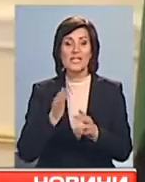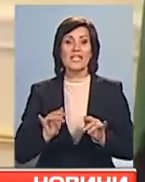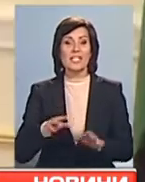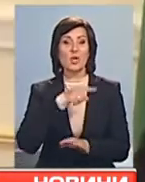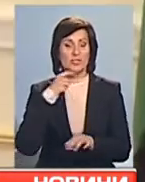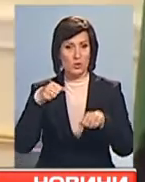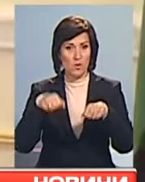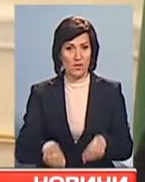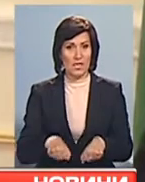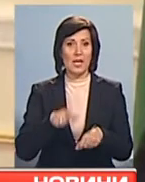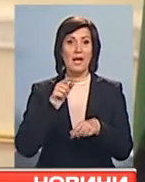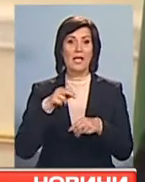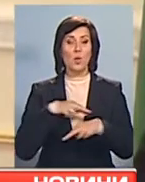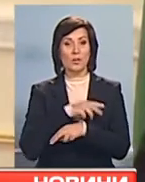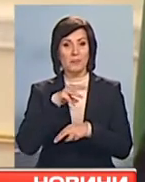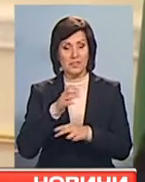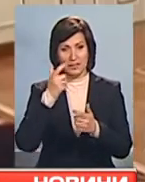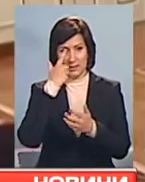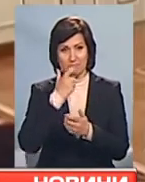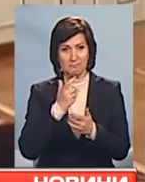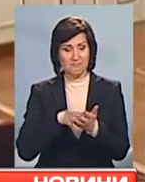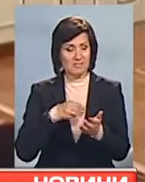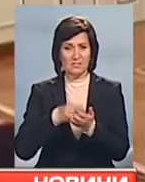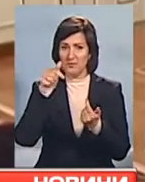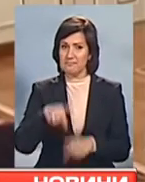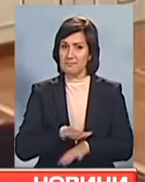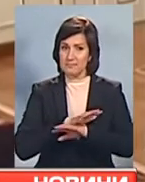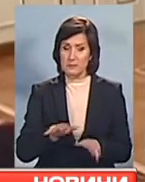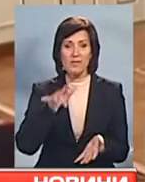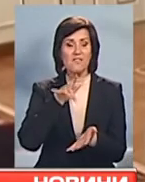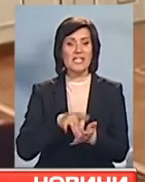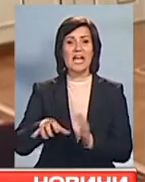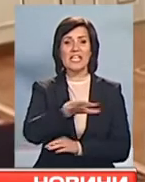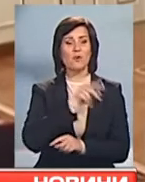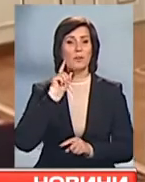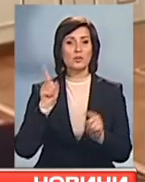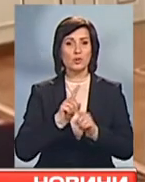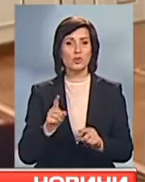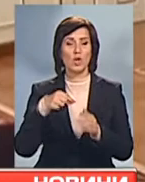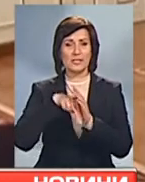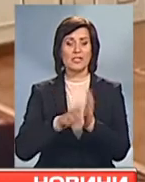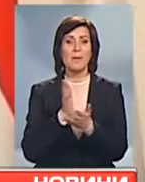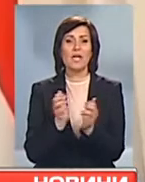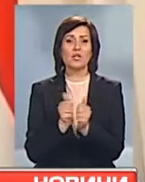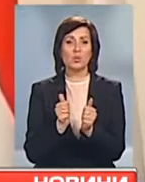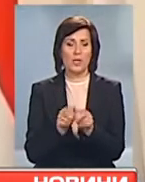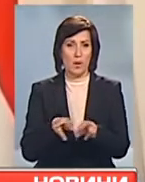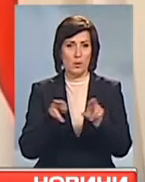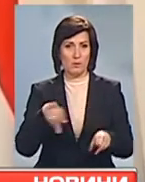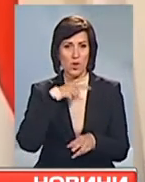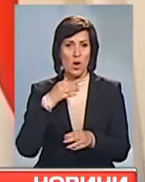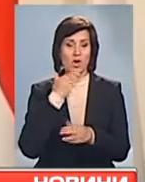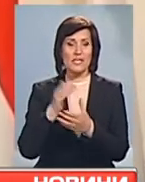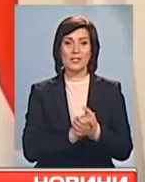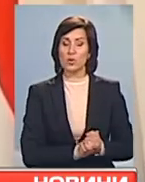дії російської влади. Їх в угорському МЗС називають неприйнятними. У Центральній Європі знають, що означає мати сусіда, подібного до